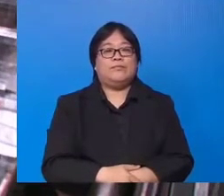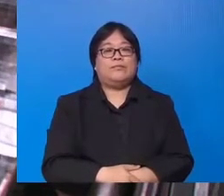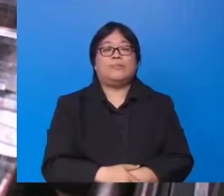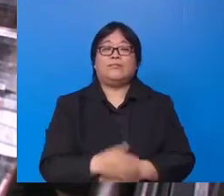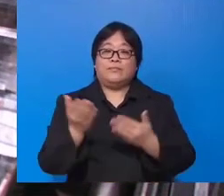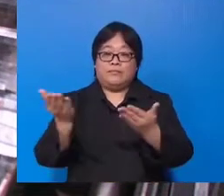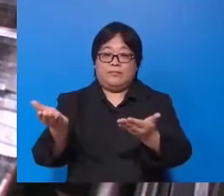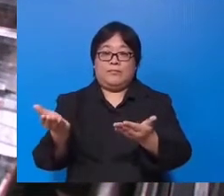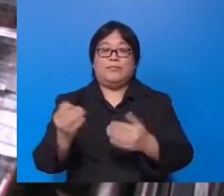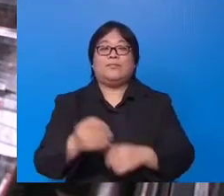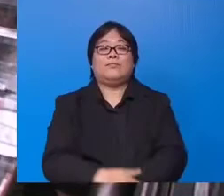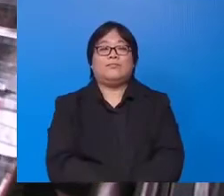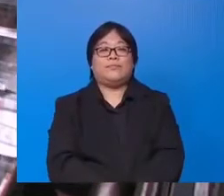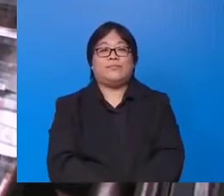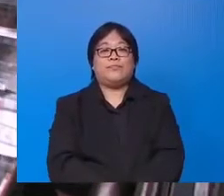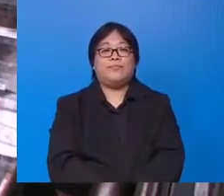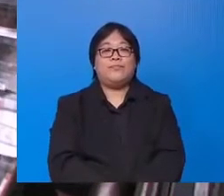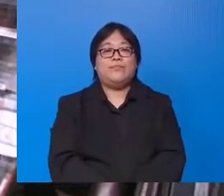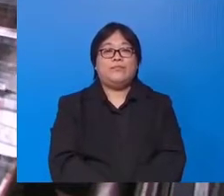Hai silakan